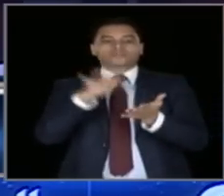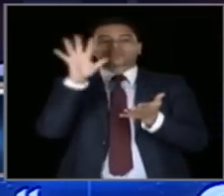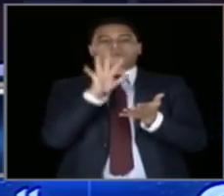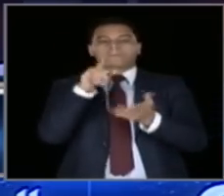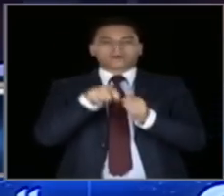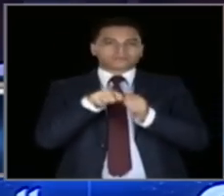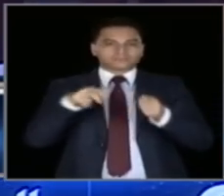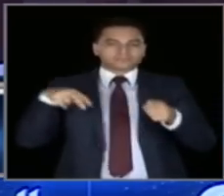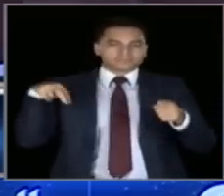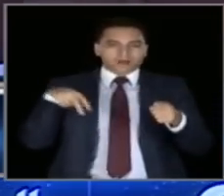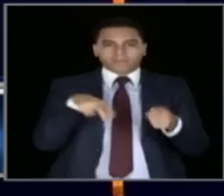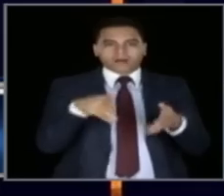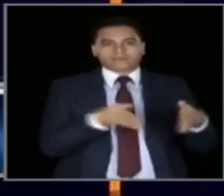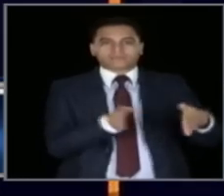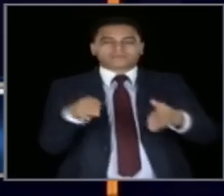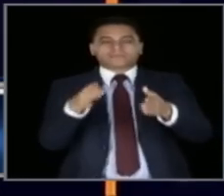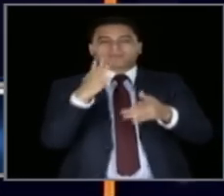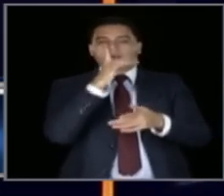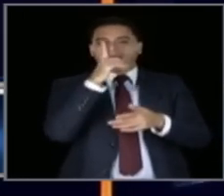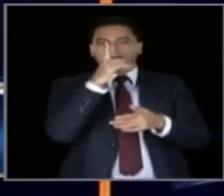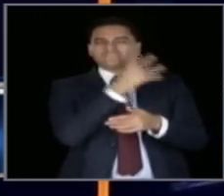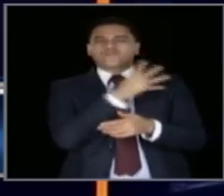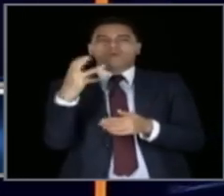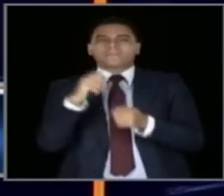طول ممر 1400 متر.